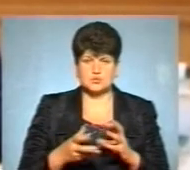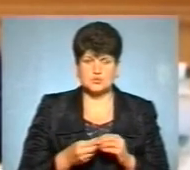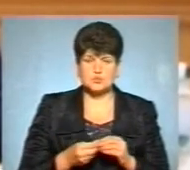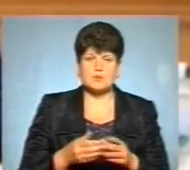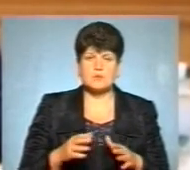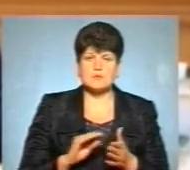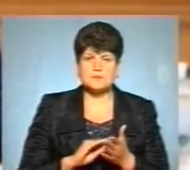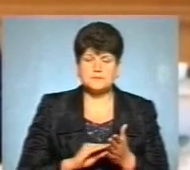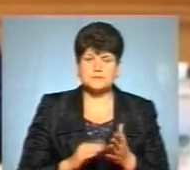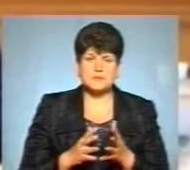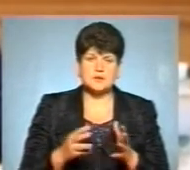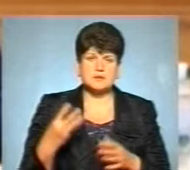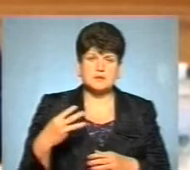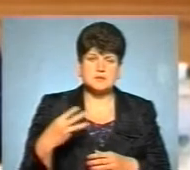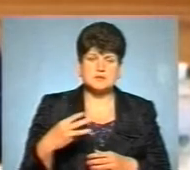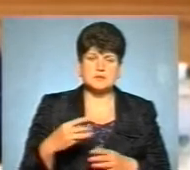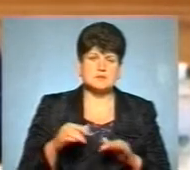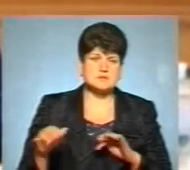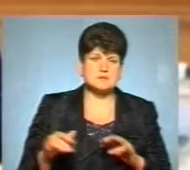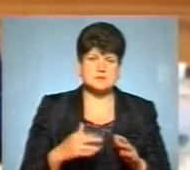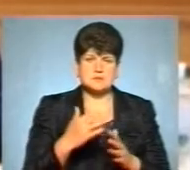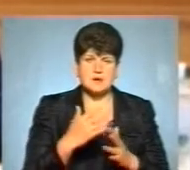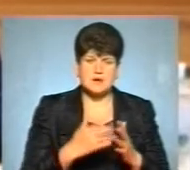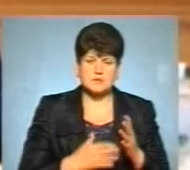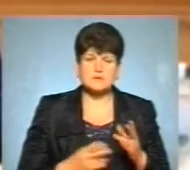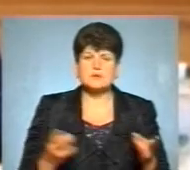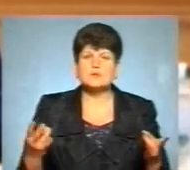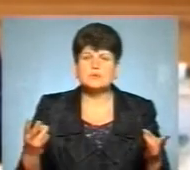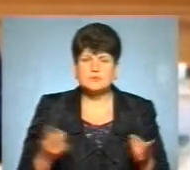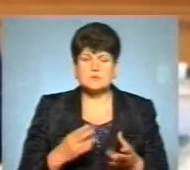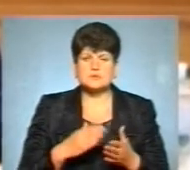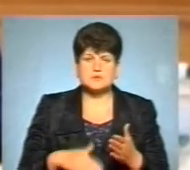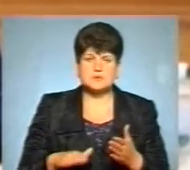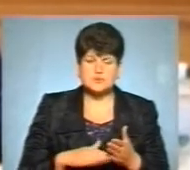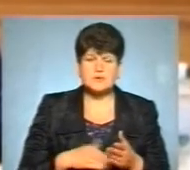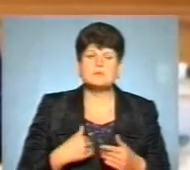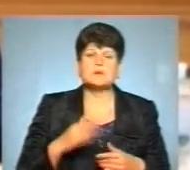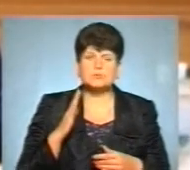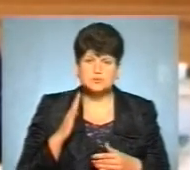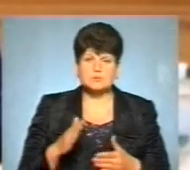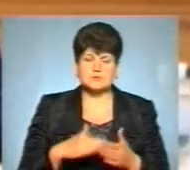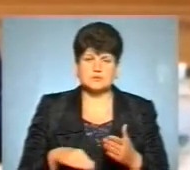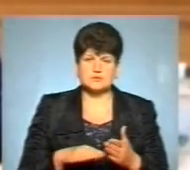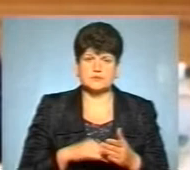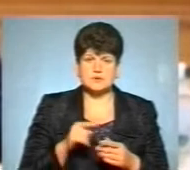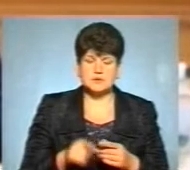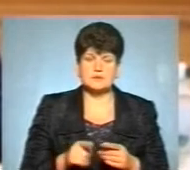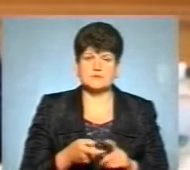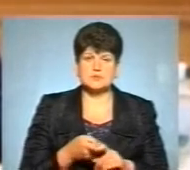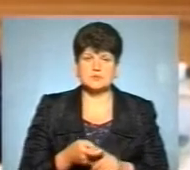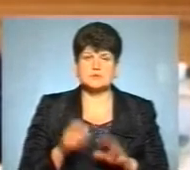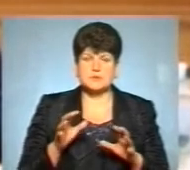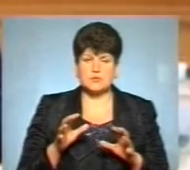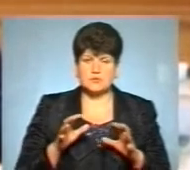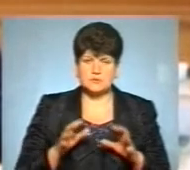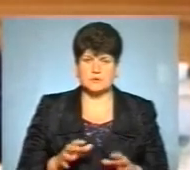гільйотина. Прописано більше 30 заходів, які необхідно скасувати, і ми будемо скасовувати їх через законодавчі ініціативи, через рішення